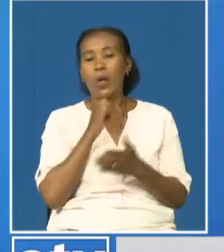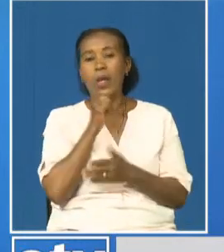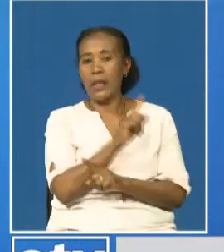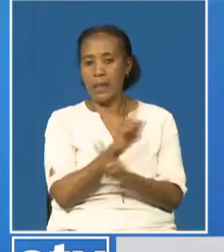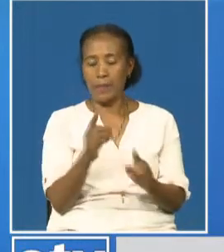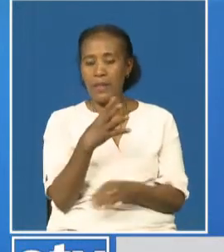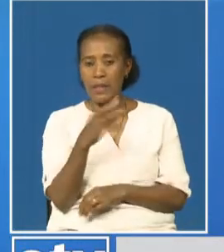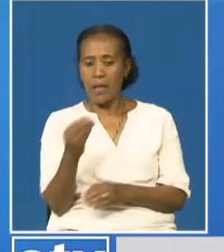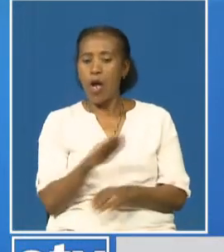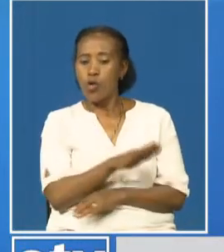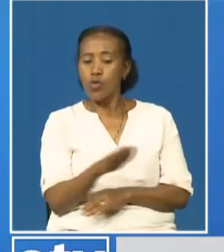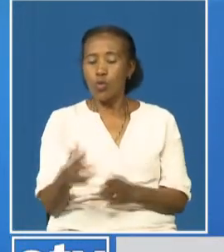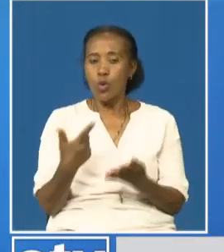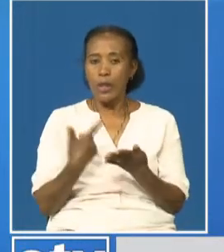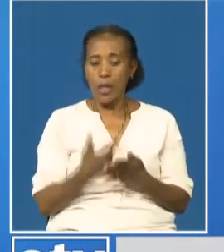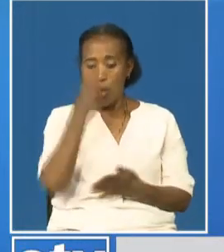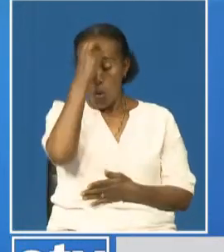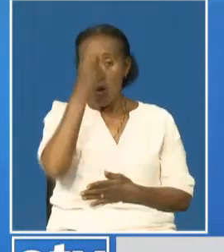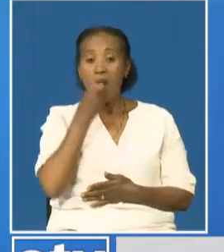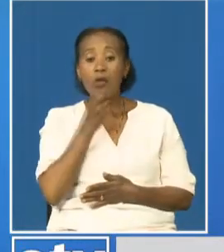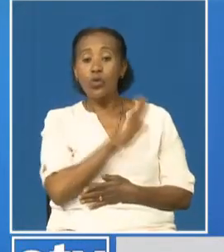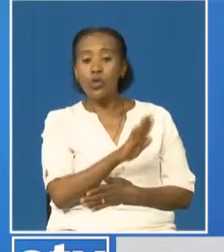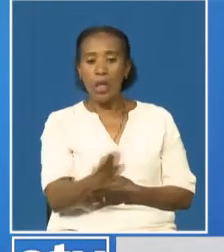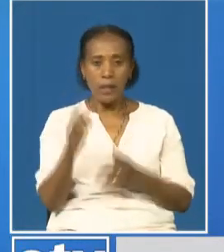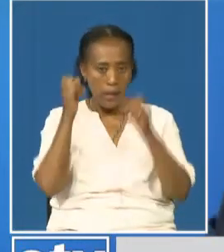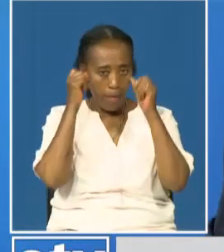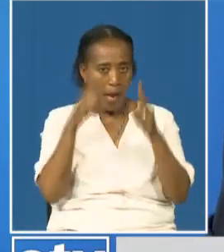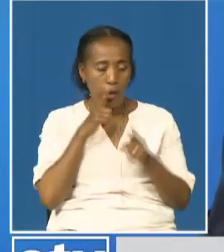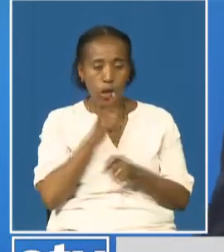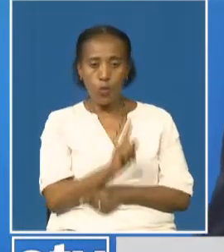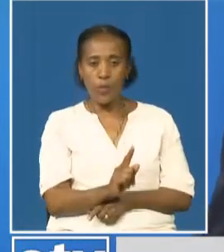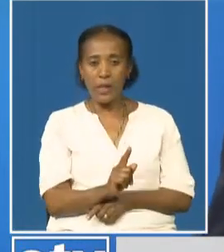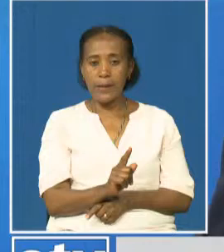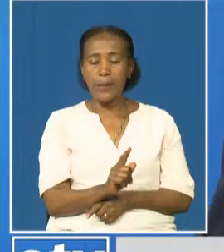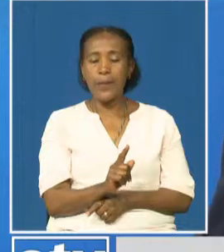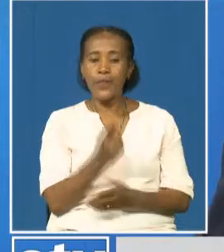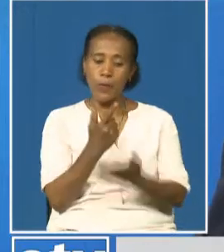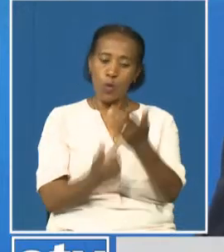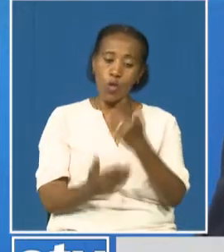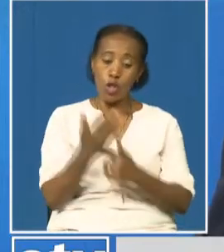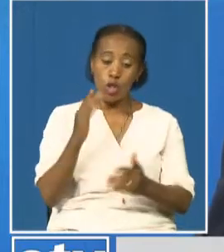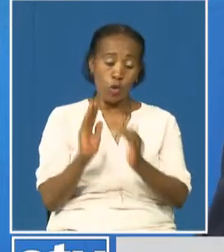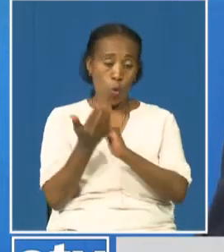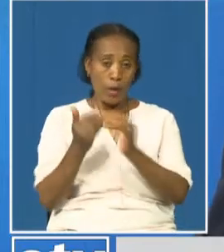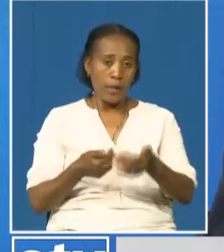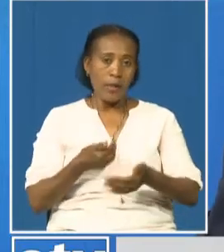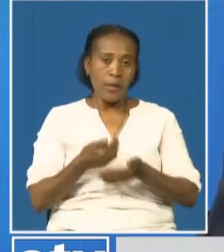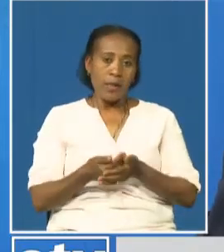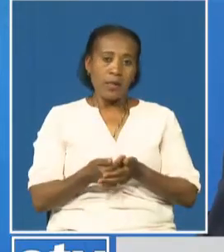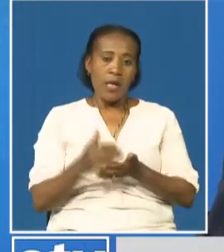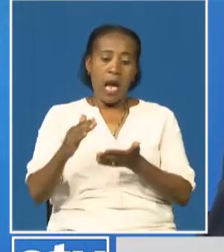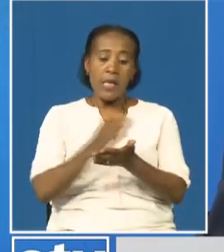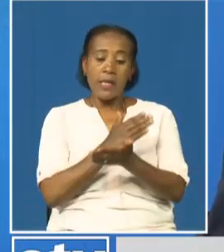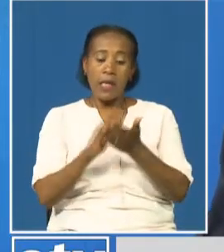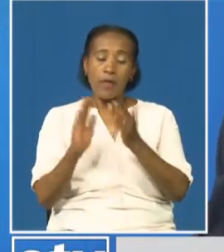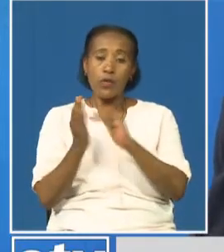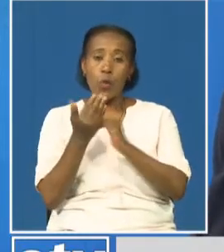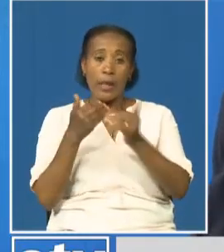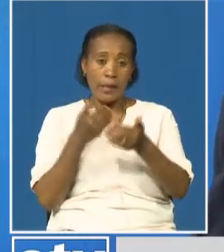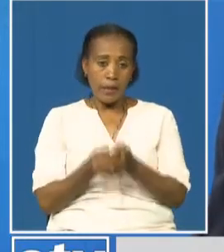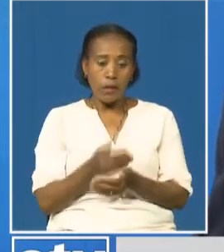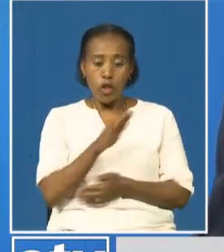እና ልጆች ወላጆቻቸውን የማይረዱበት ውይይት እስከሆነ ድረስ አሳታፊ እስከሆነ